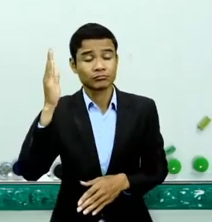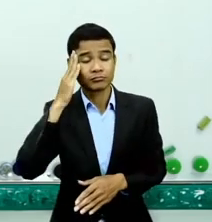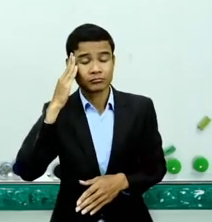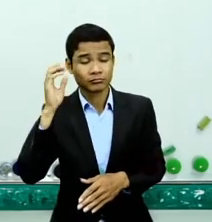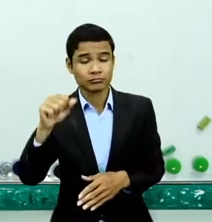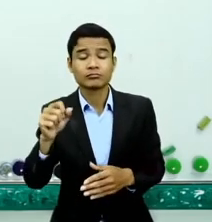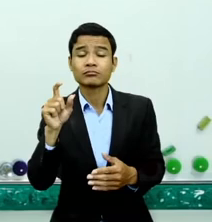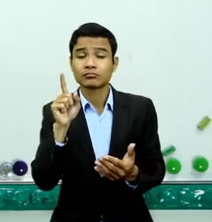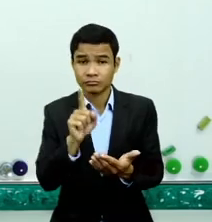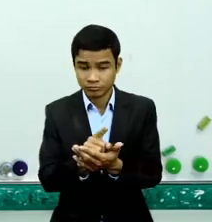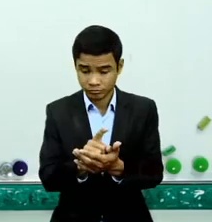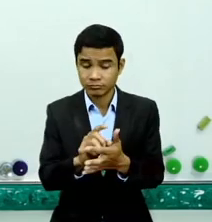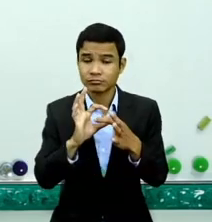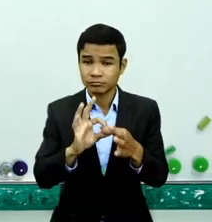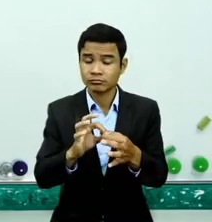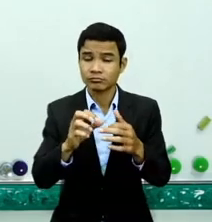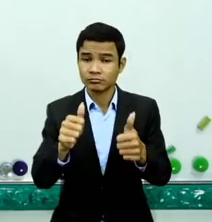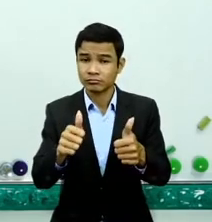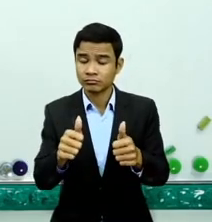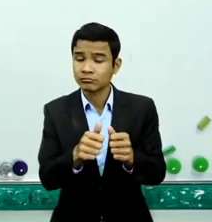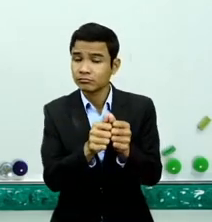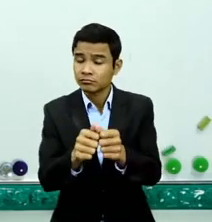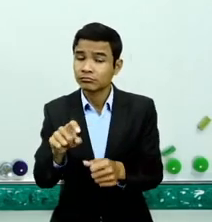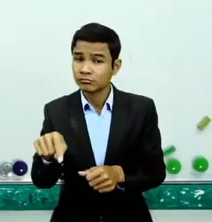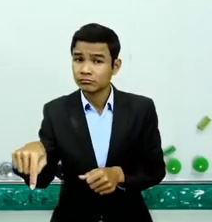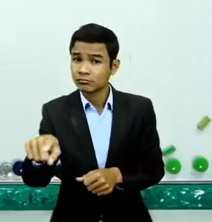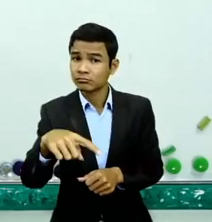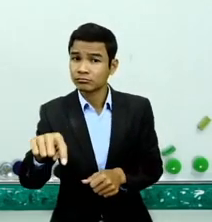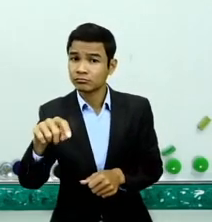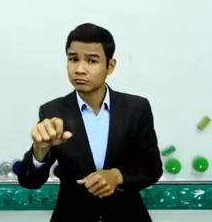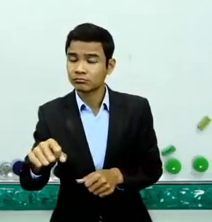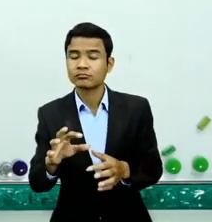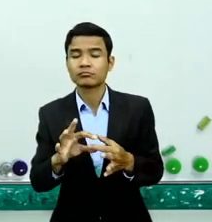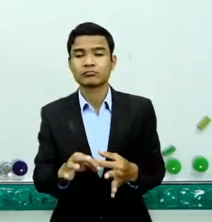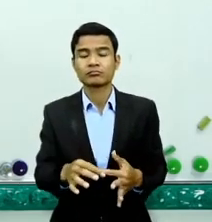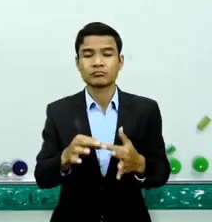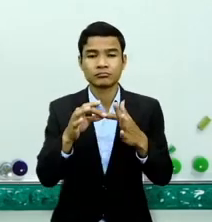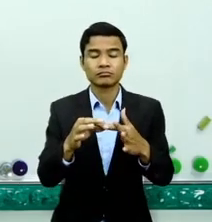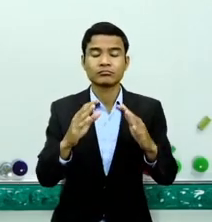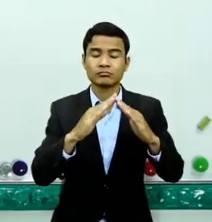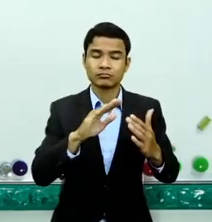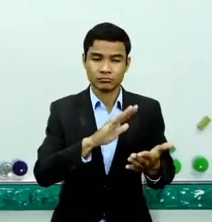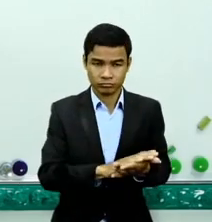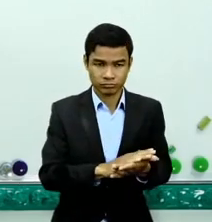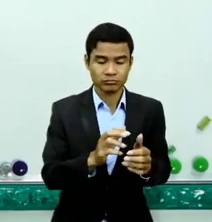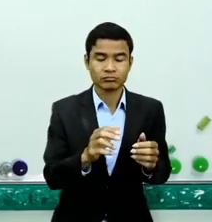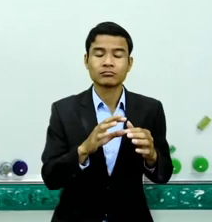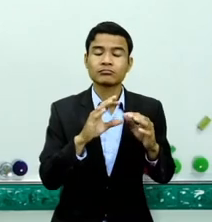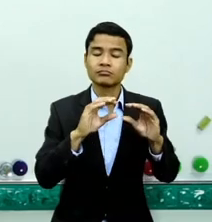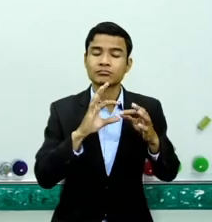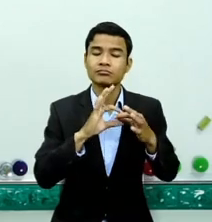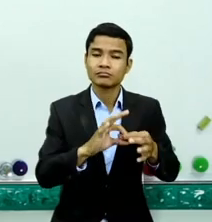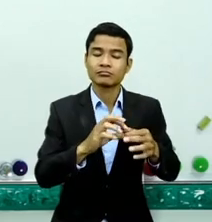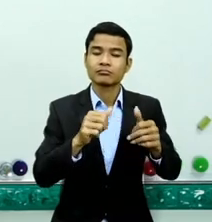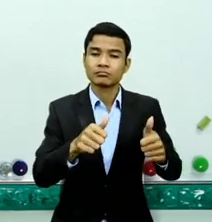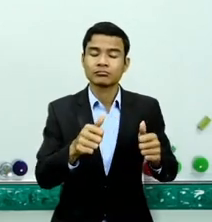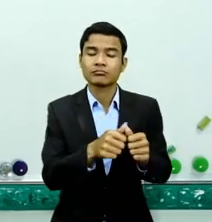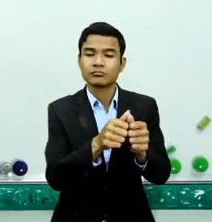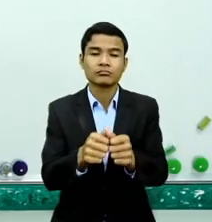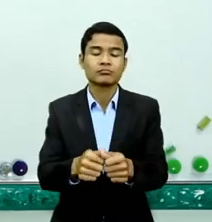trai miên tầm nè tầm nong lo cho mối bộ quan tế cha chỉ vì xét là con là riến con trai tầm nè tầm nong cho mối nhà nào đấy